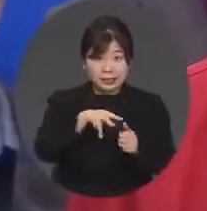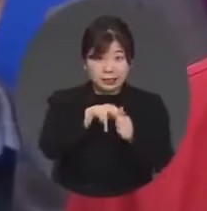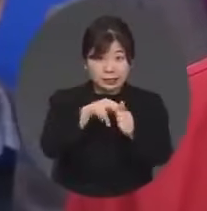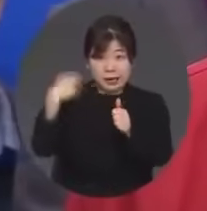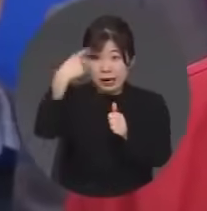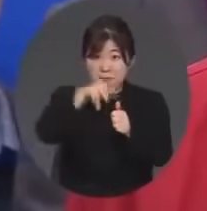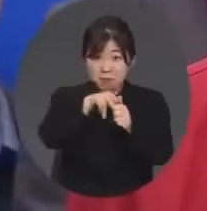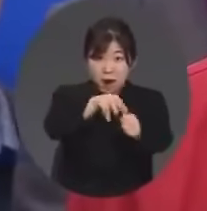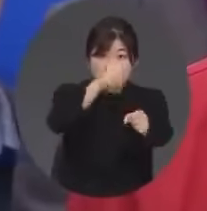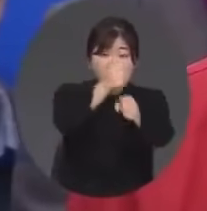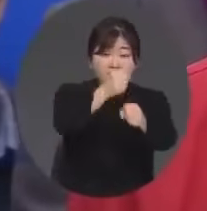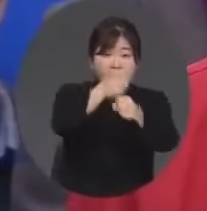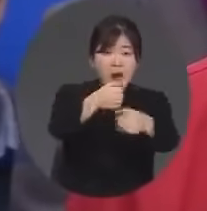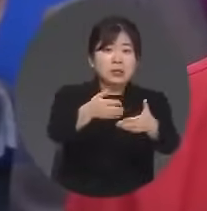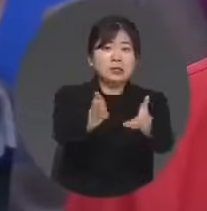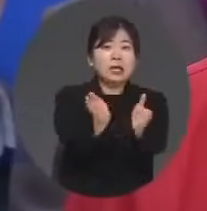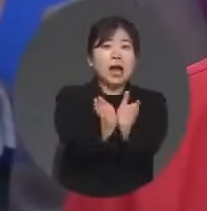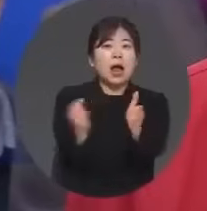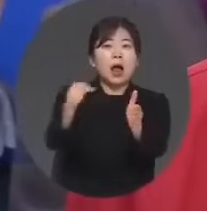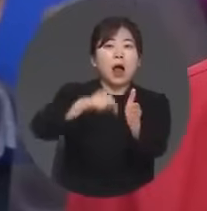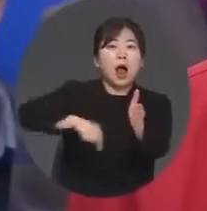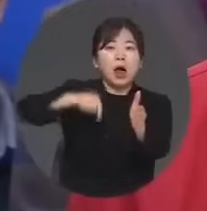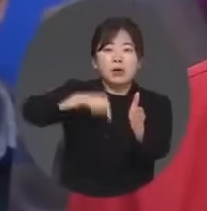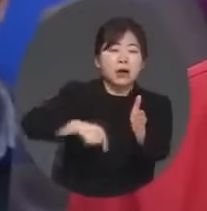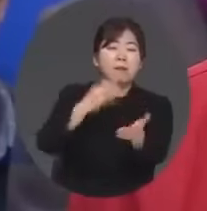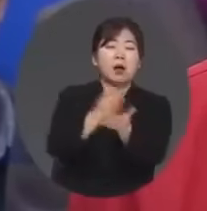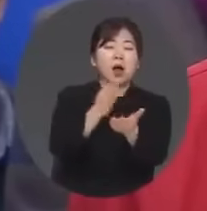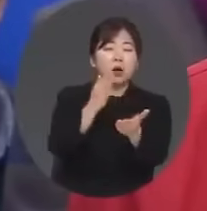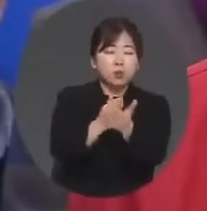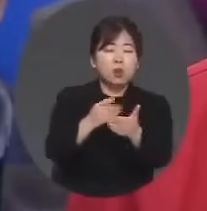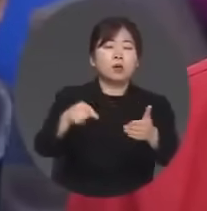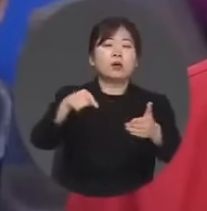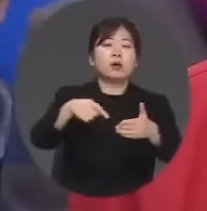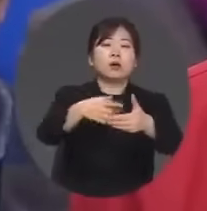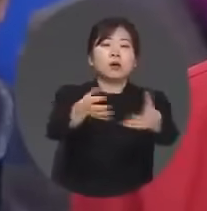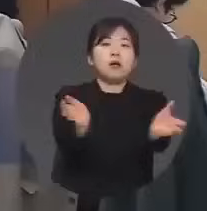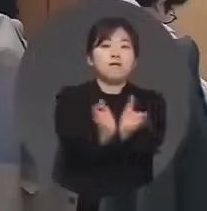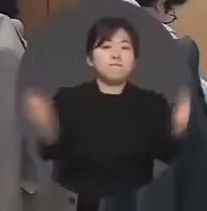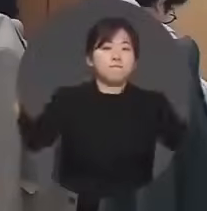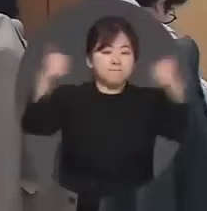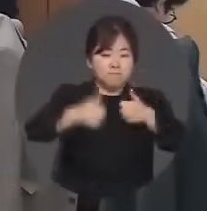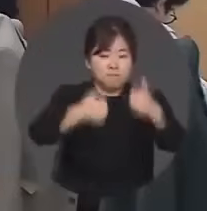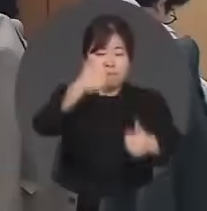당 뒤에 숨지 말고 당당하게 경선에 나설 것을 촉구한다.